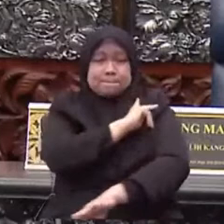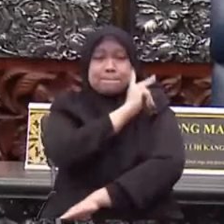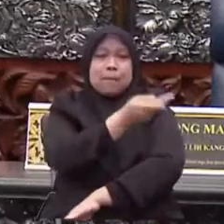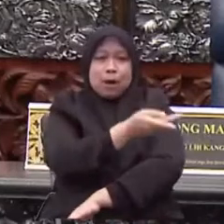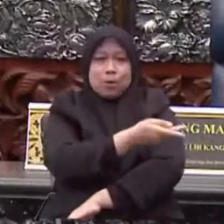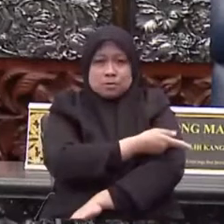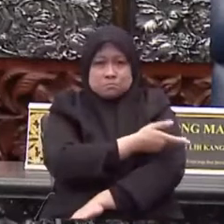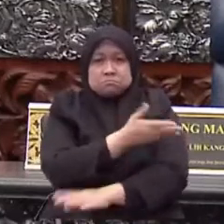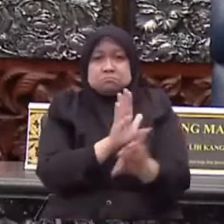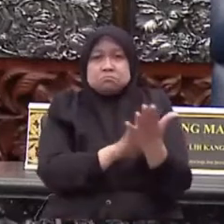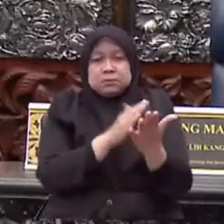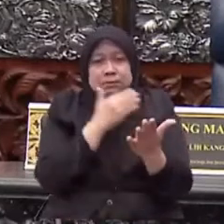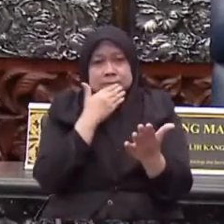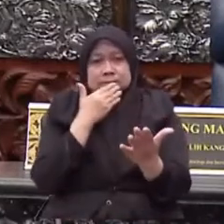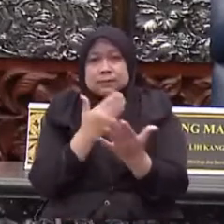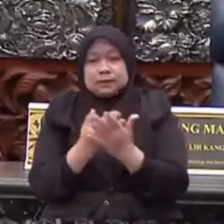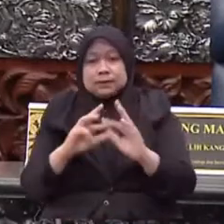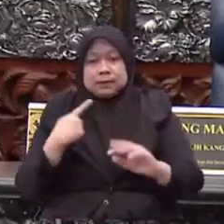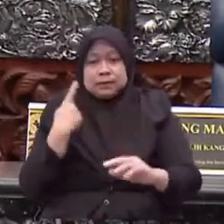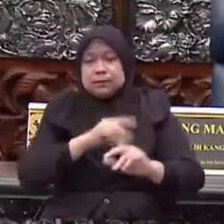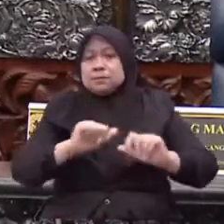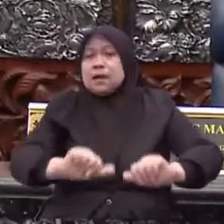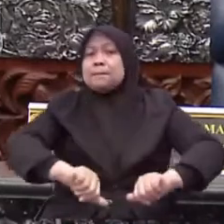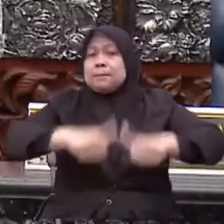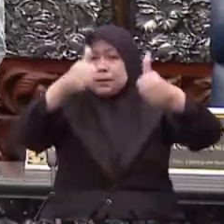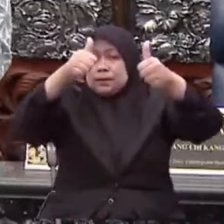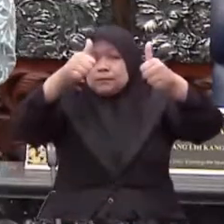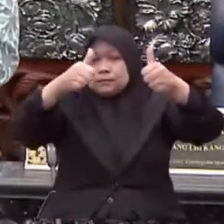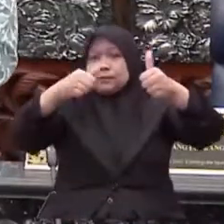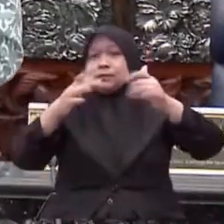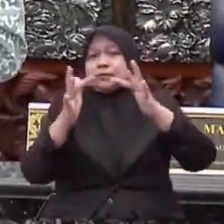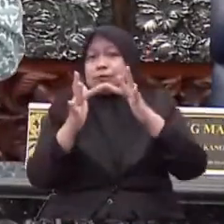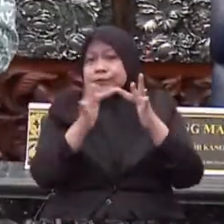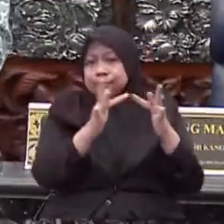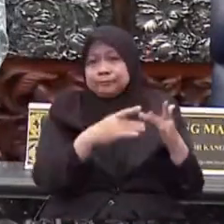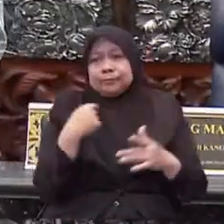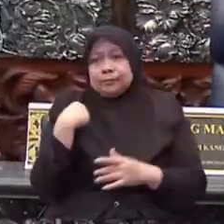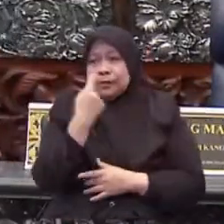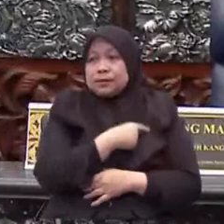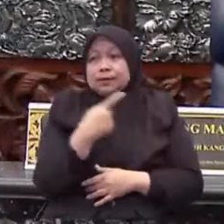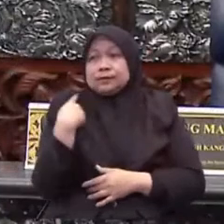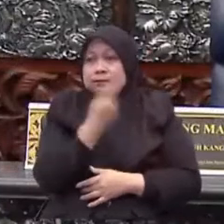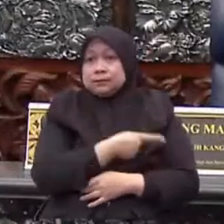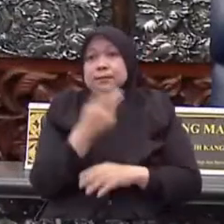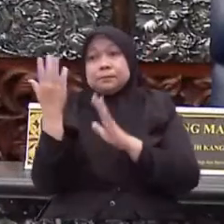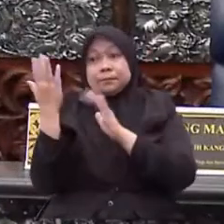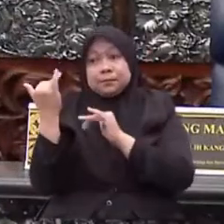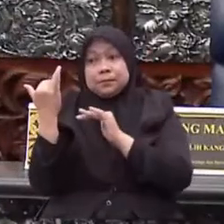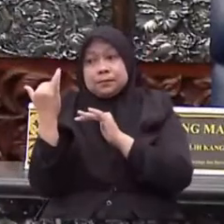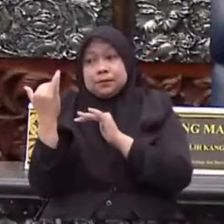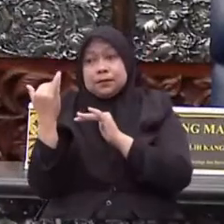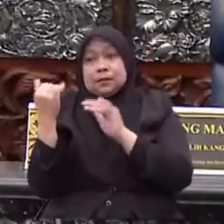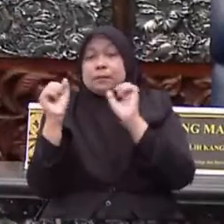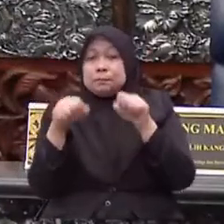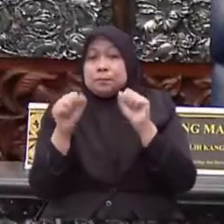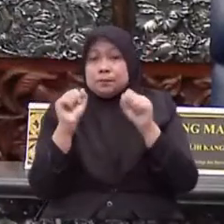grip ialah kita kena upgrade atau naik taraf in the connection kita kita bahas untuk